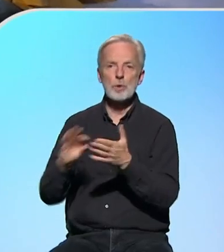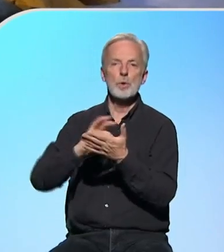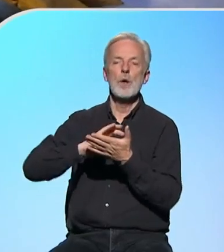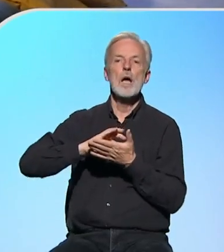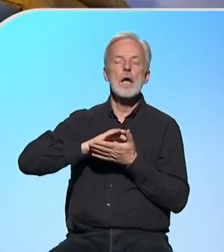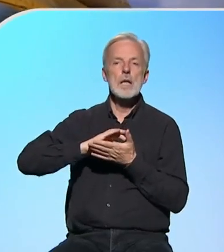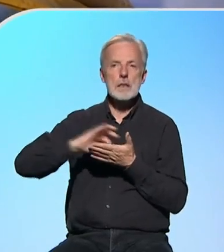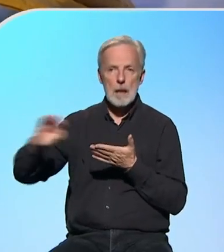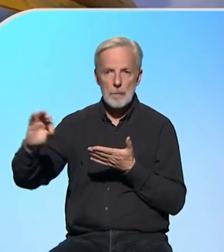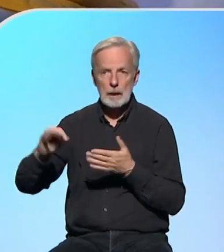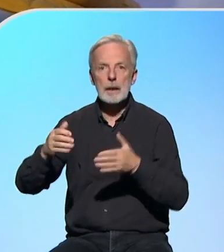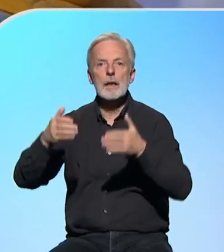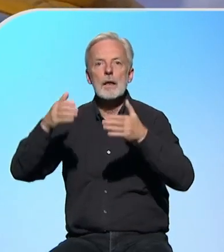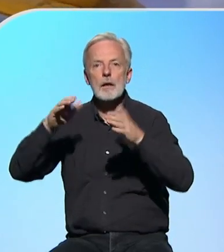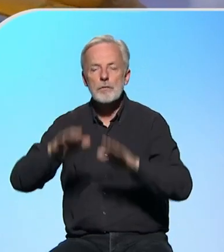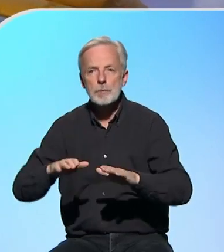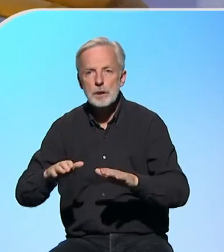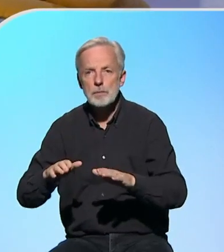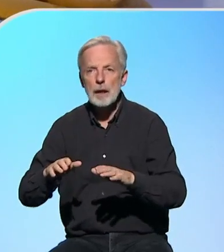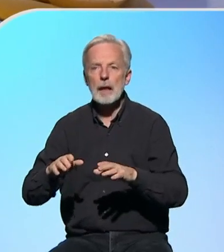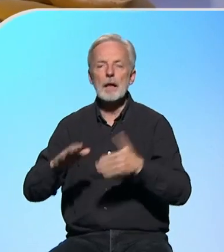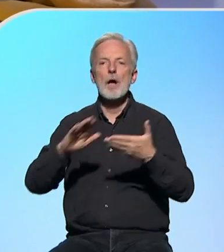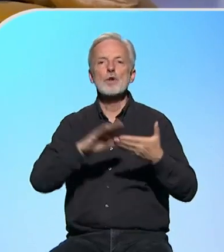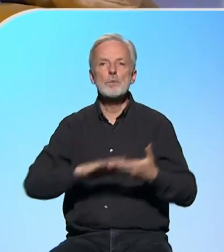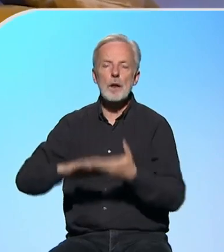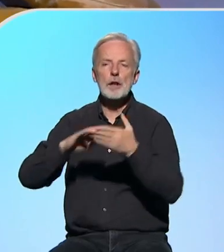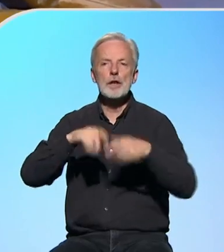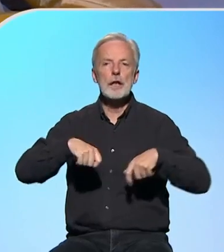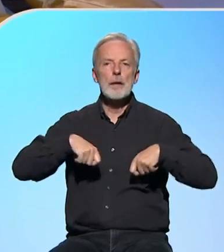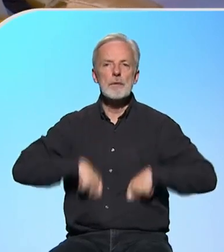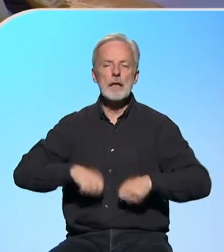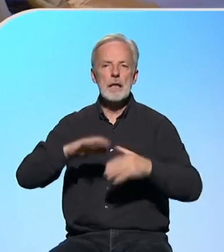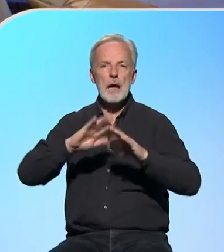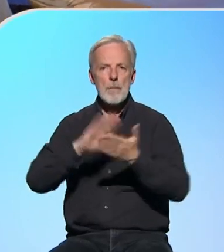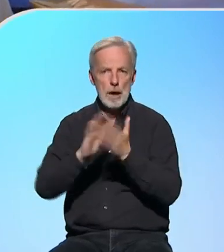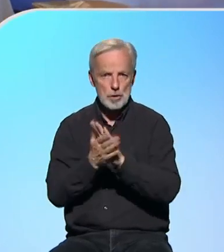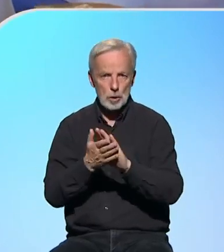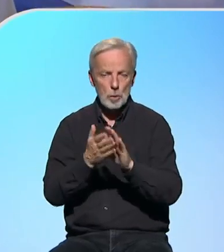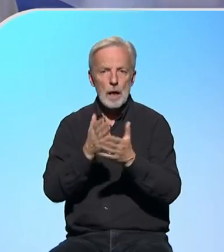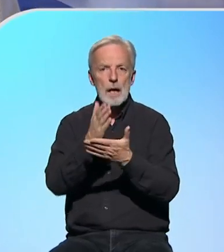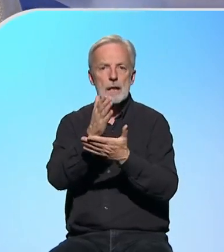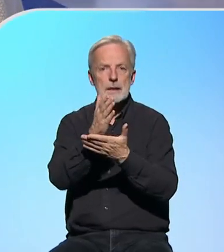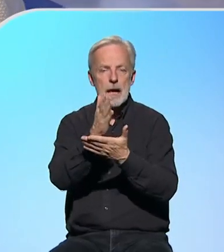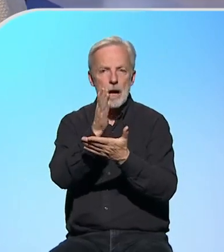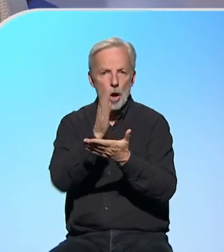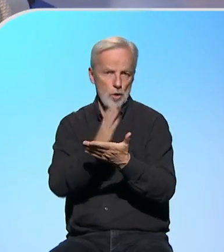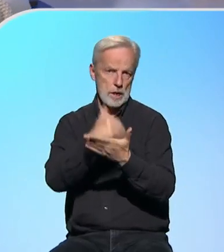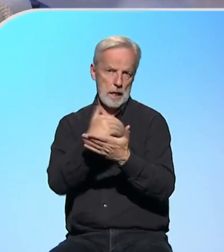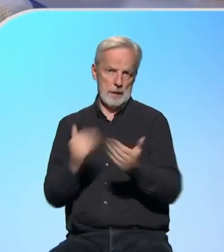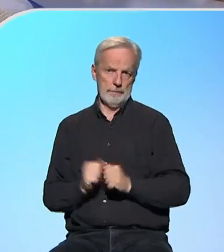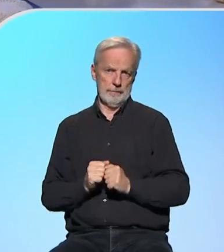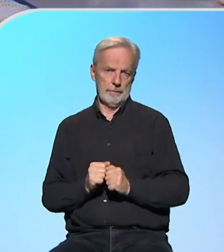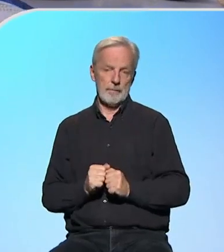případě, že by se rozděloval majetek v rámci společného jmění manželů. To třeba předtím nebylo. To znamená, dejme tomu, některé ty změny jsou i lepší pro